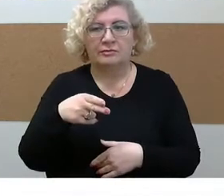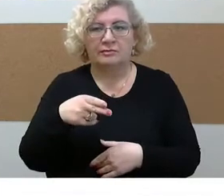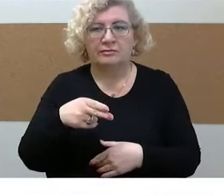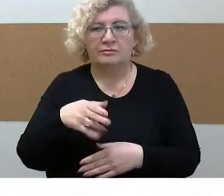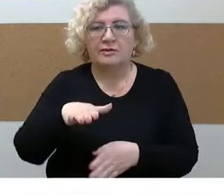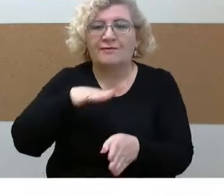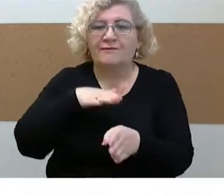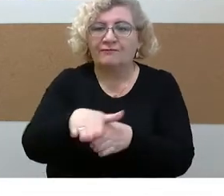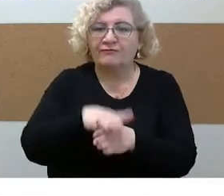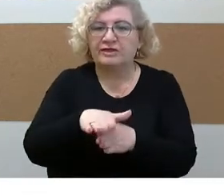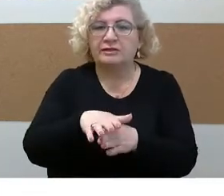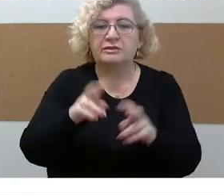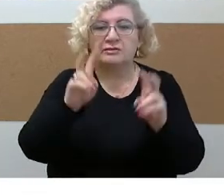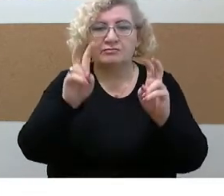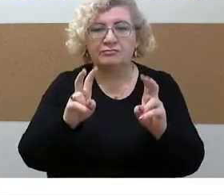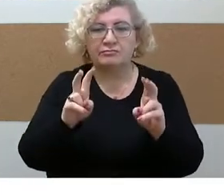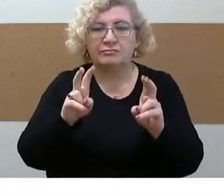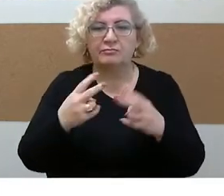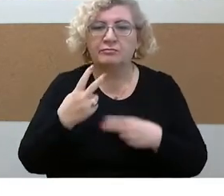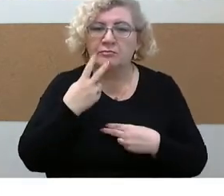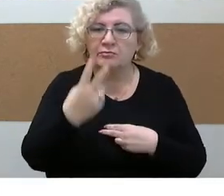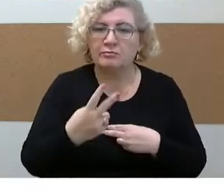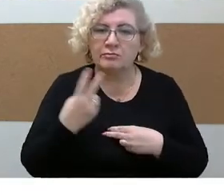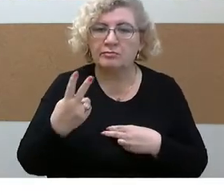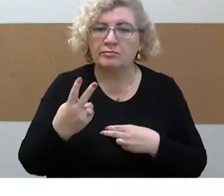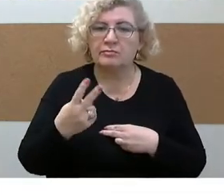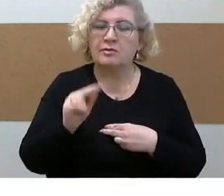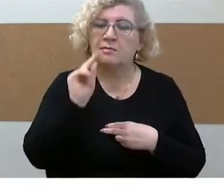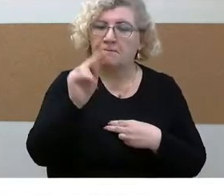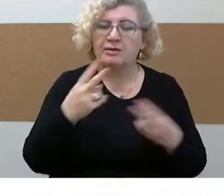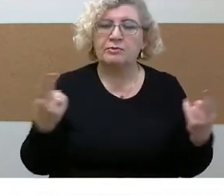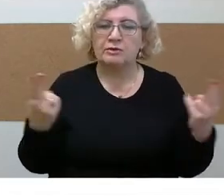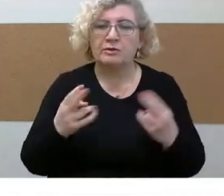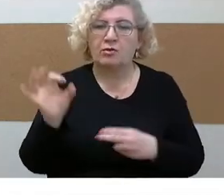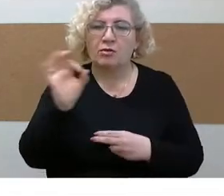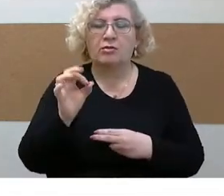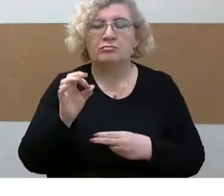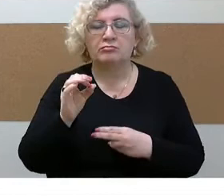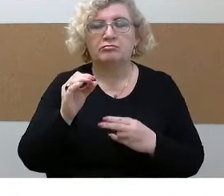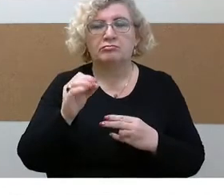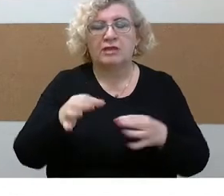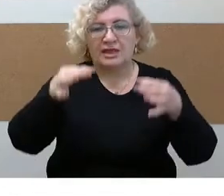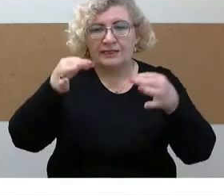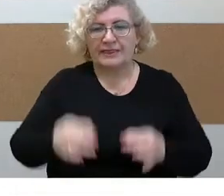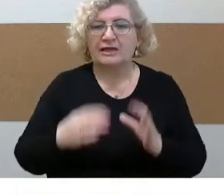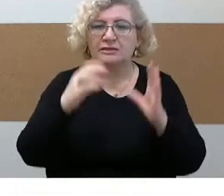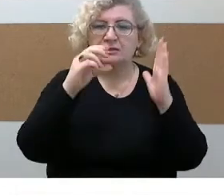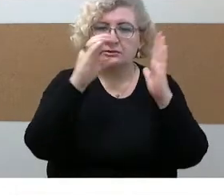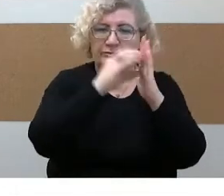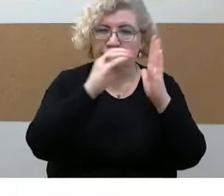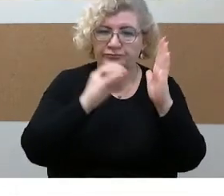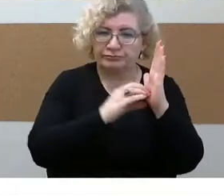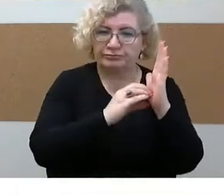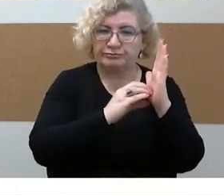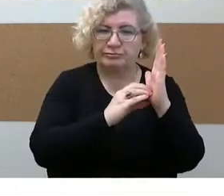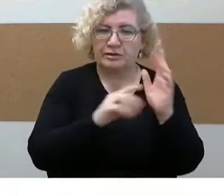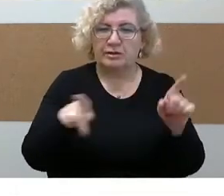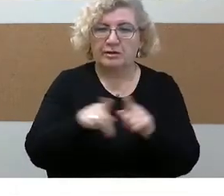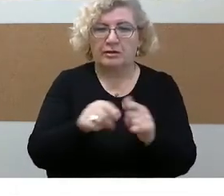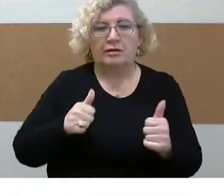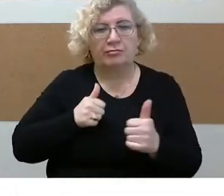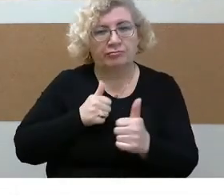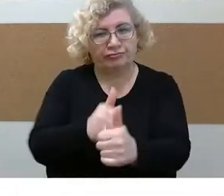gyvendinimo apžvalgą darant būtų neteisinga nepaminėti kai kurių teisės aktų, kurie be abejo turi lydėti